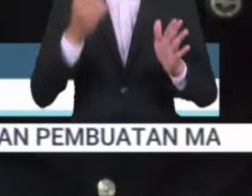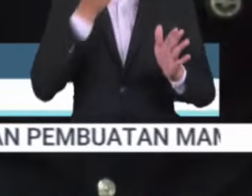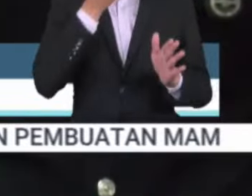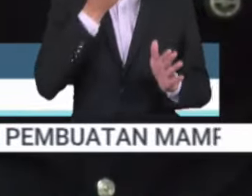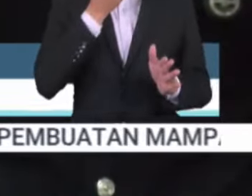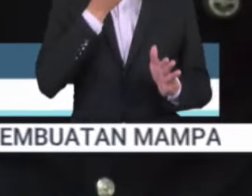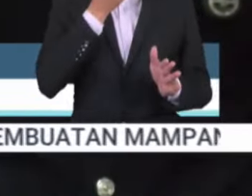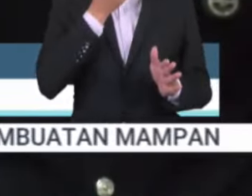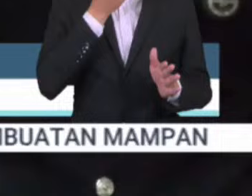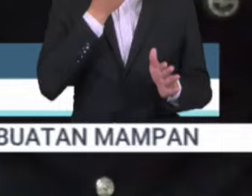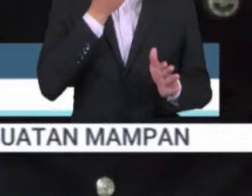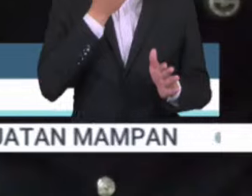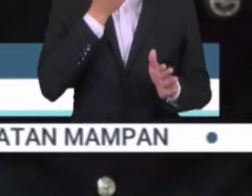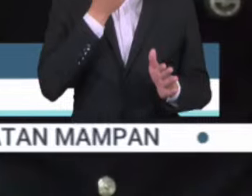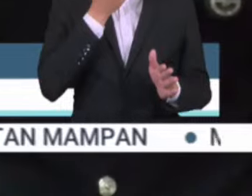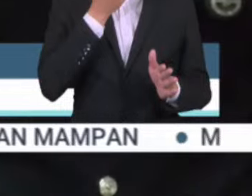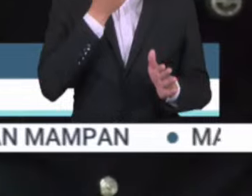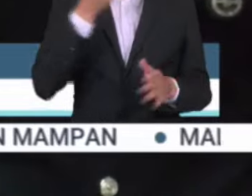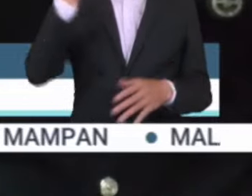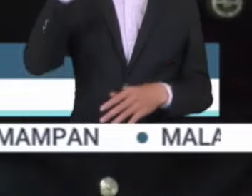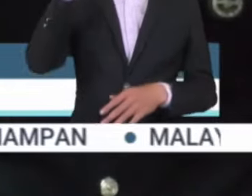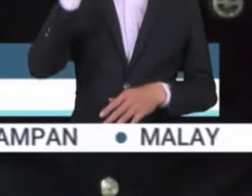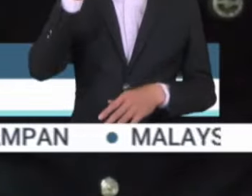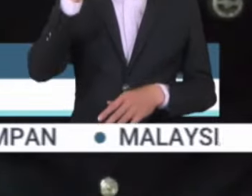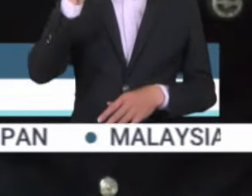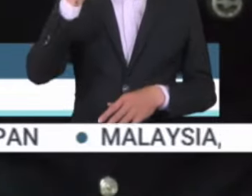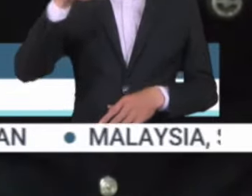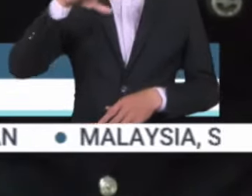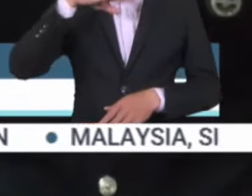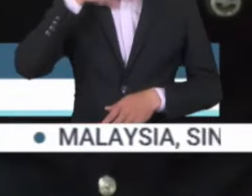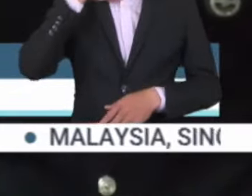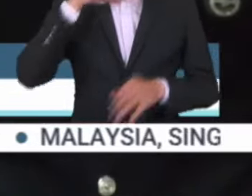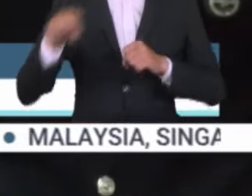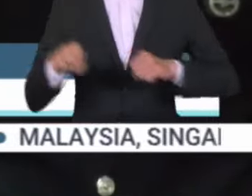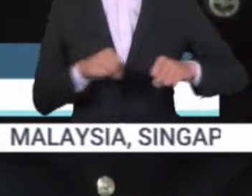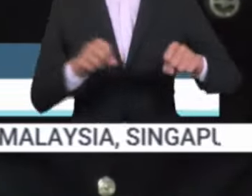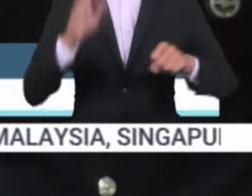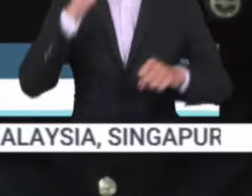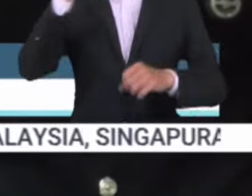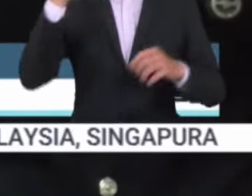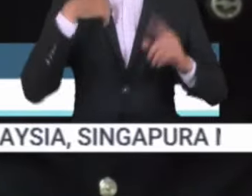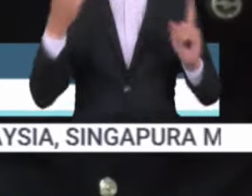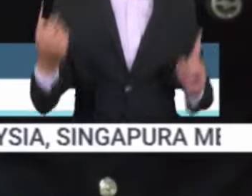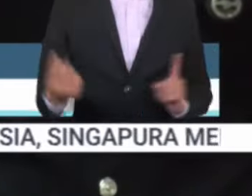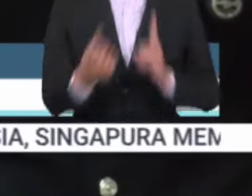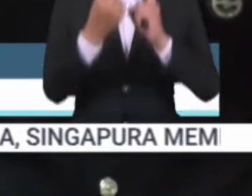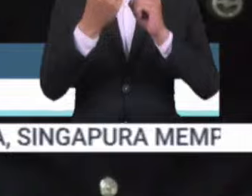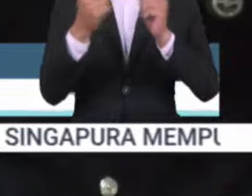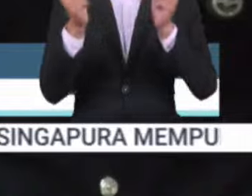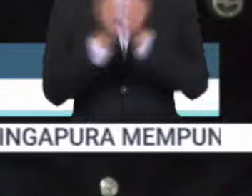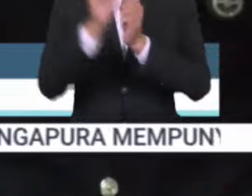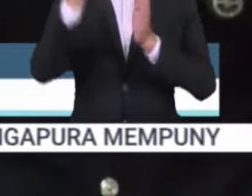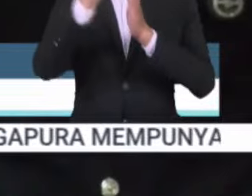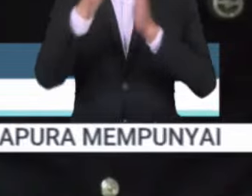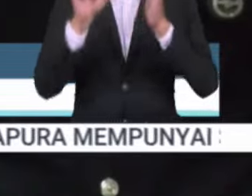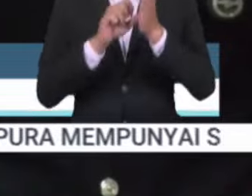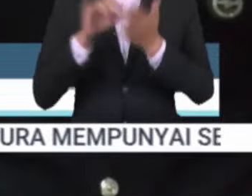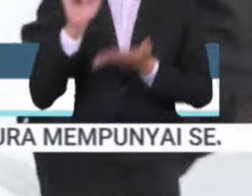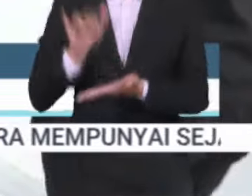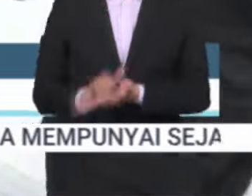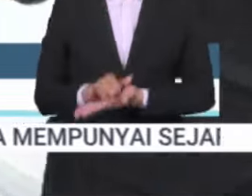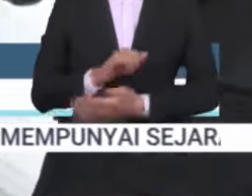jenayah terhadap elemen-elemen pencemaran sungai akan berdepan dengan akta ini.